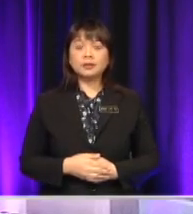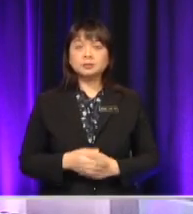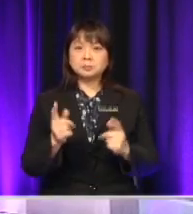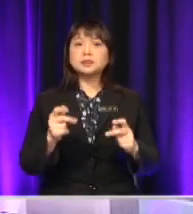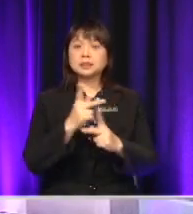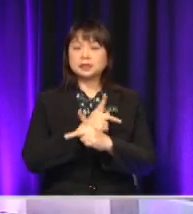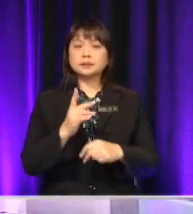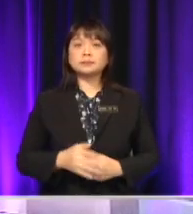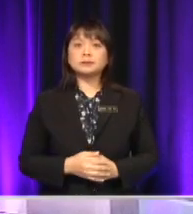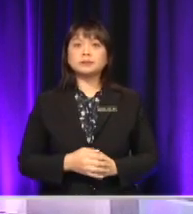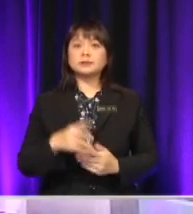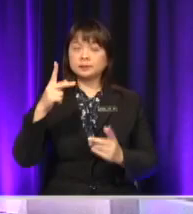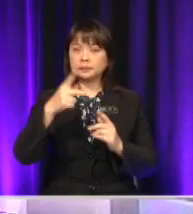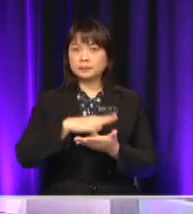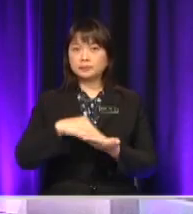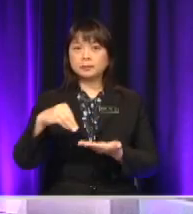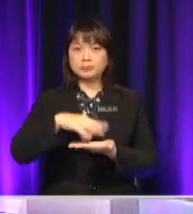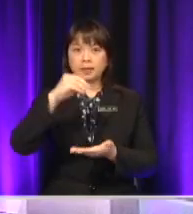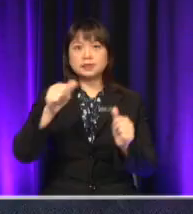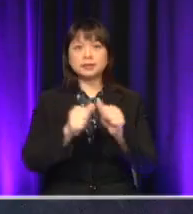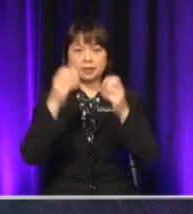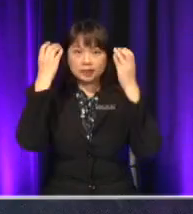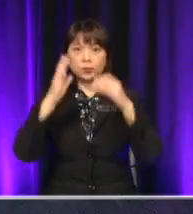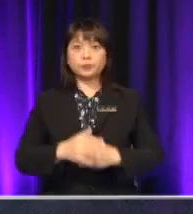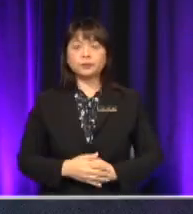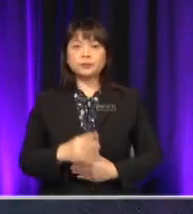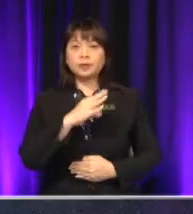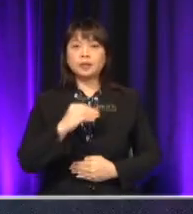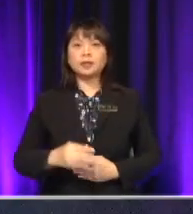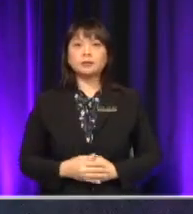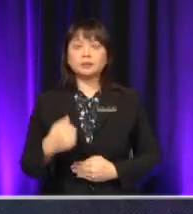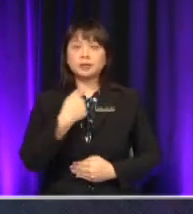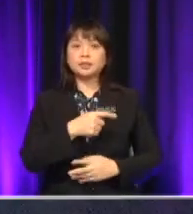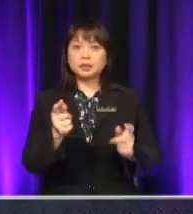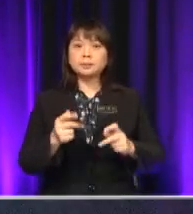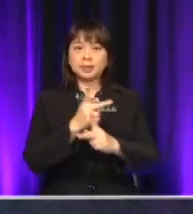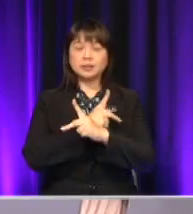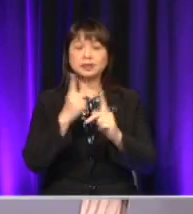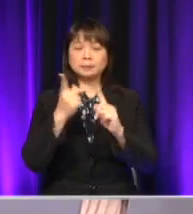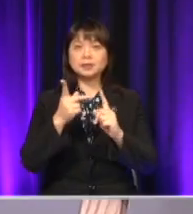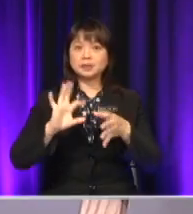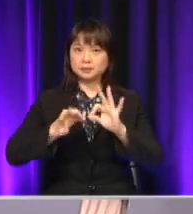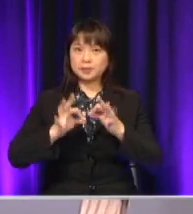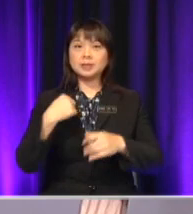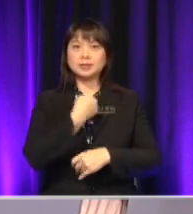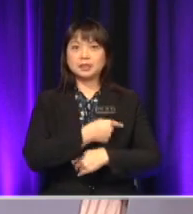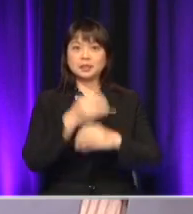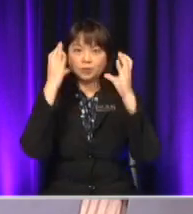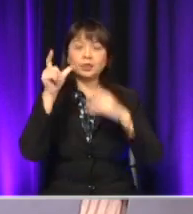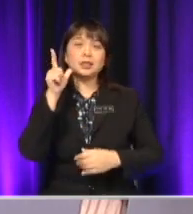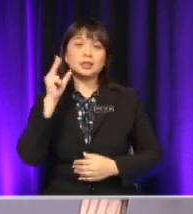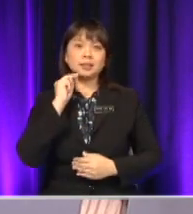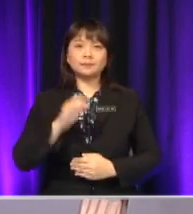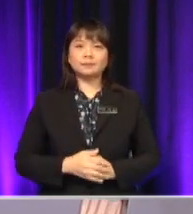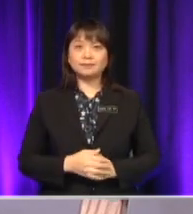juga sebab belajar dengan cikgu pada hari ini. Alhamdulillah Cikgu, terima kasih. Dan juga kita ingin berterima kasih kepada jurubahasa isyarat kita iaitu Cikgu Kolina.